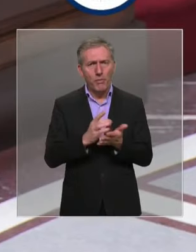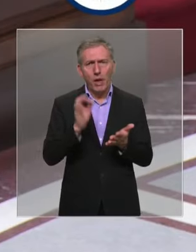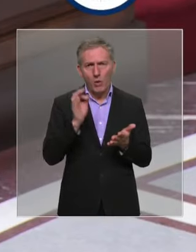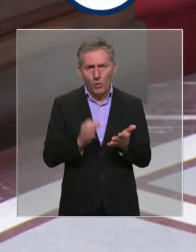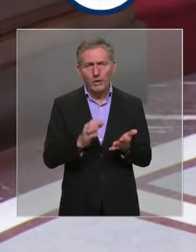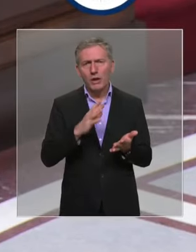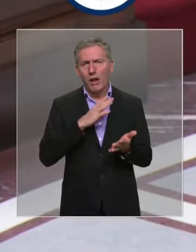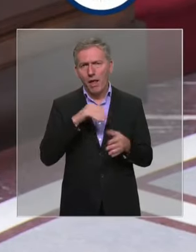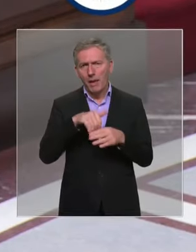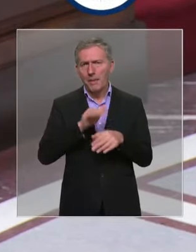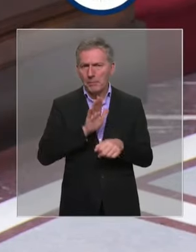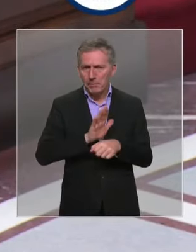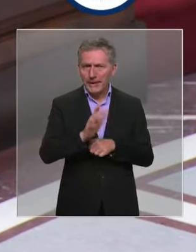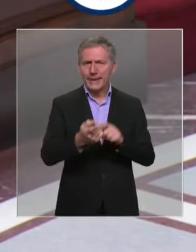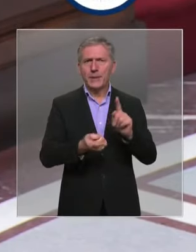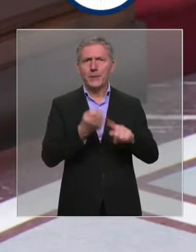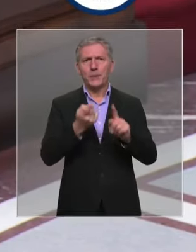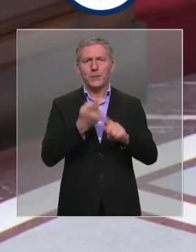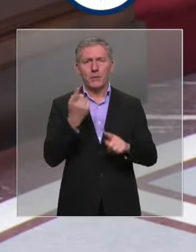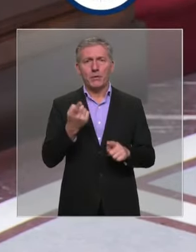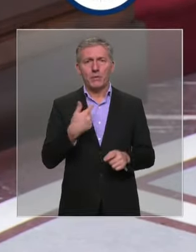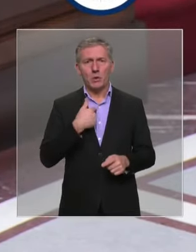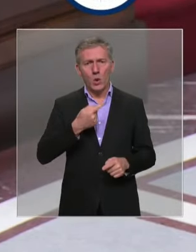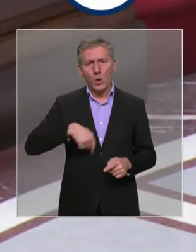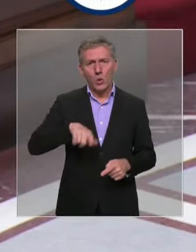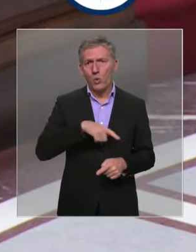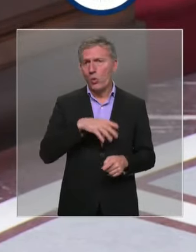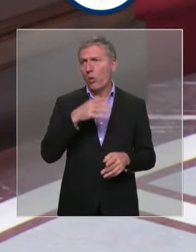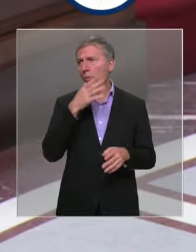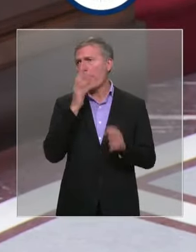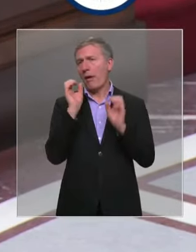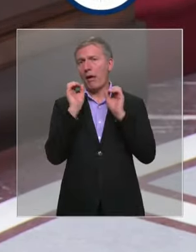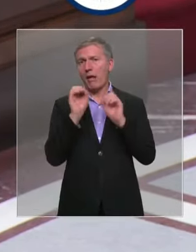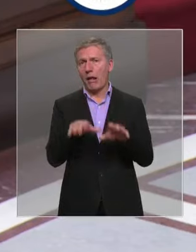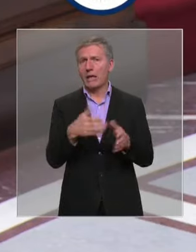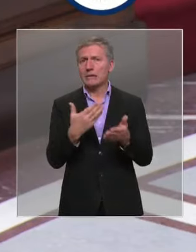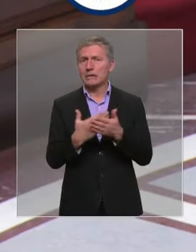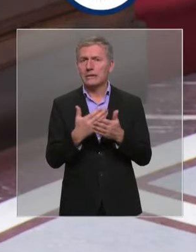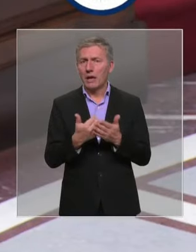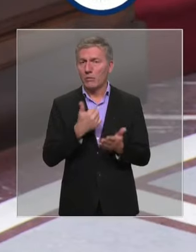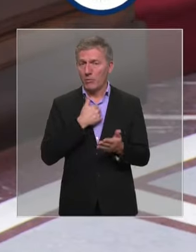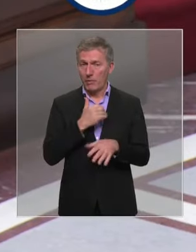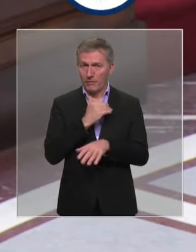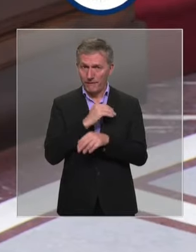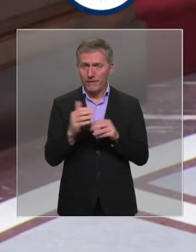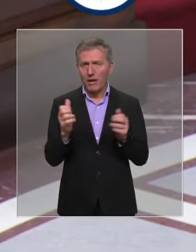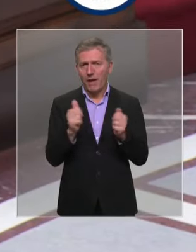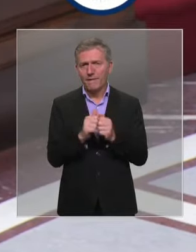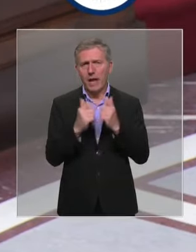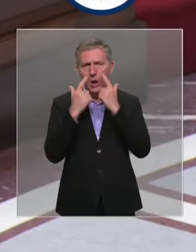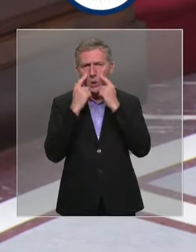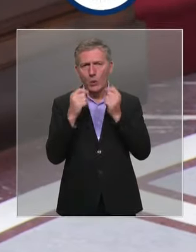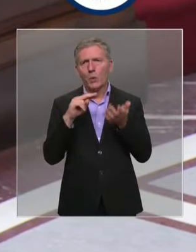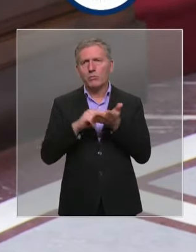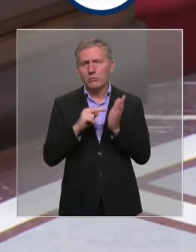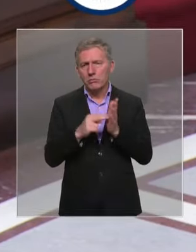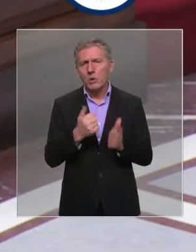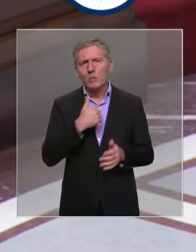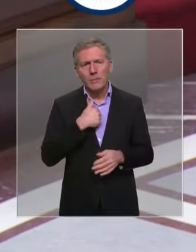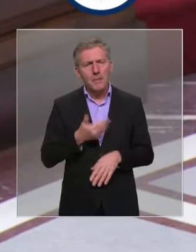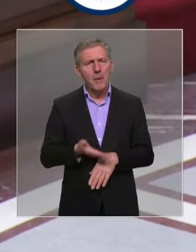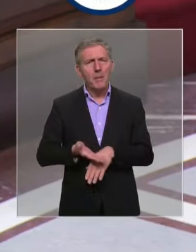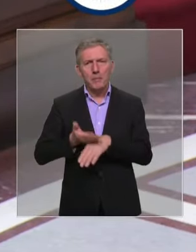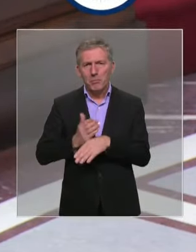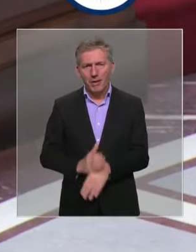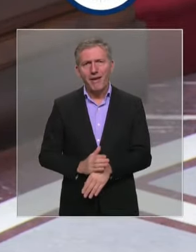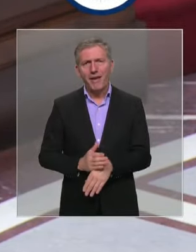a des singularités dont, me semble-t-il, nous ne pouvons pas ne pas tenir compte. C'est ce que je fais avec beaucoup d'attention et je suis prête, comme